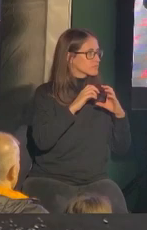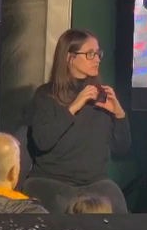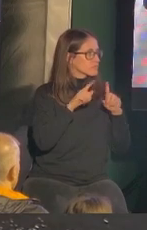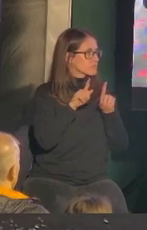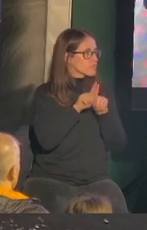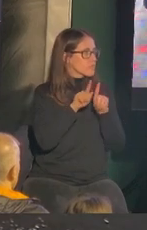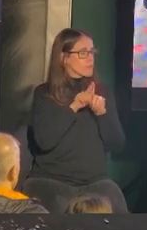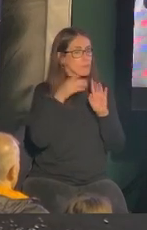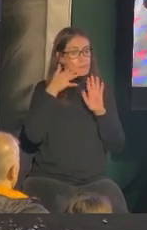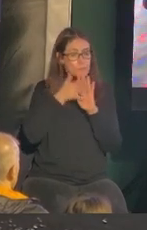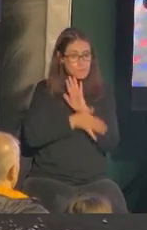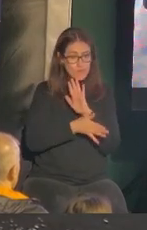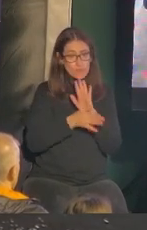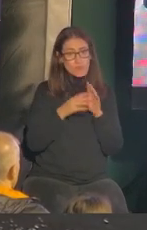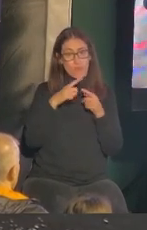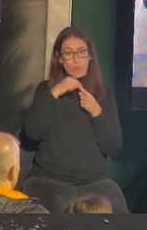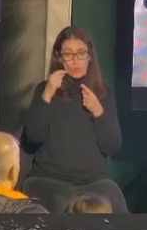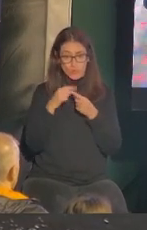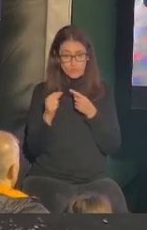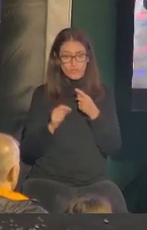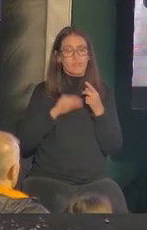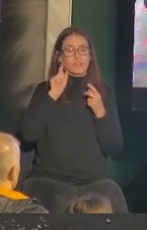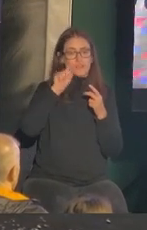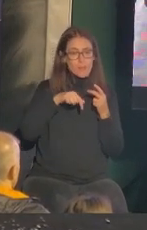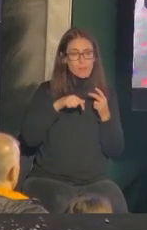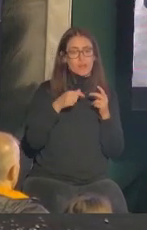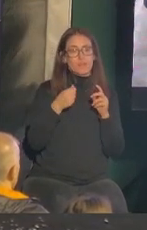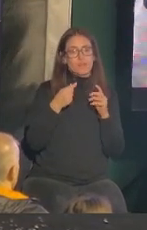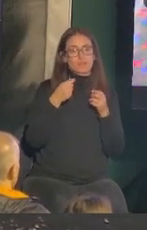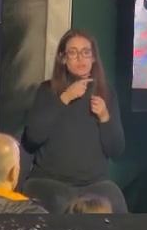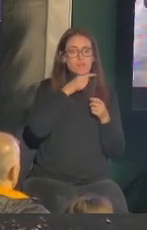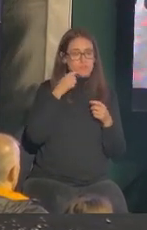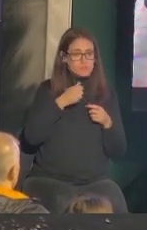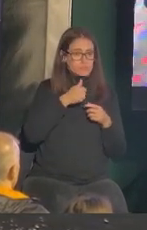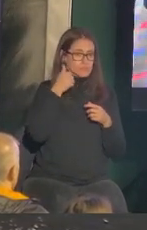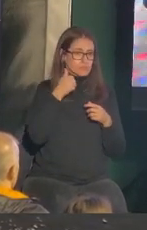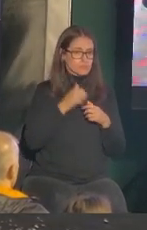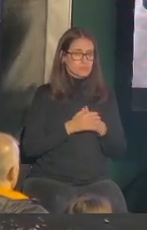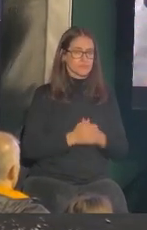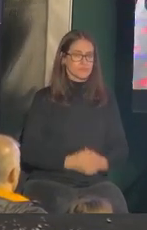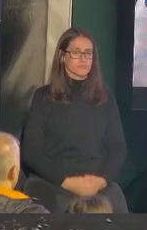Per un motiu és aquest i l'altre, sobretot, el gust.